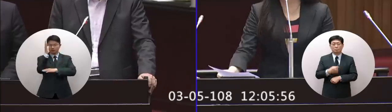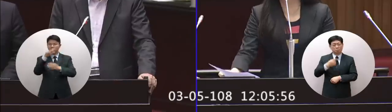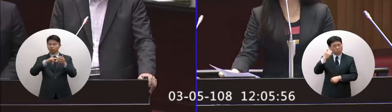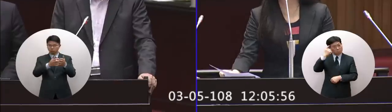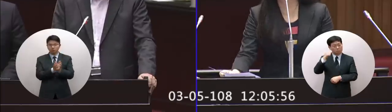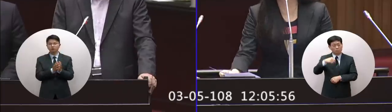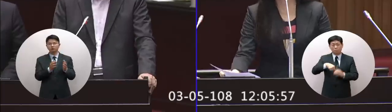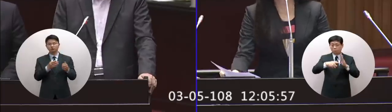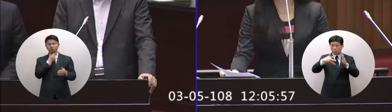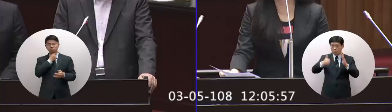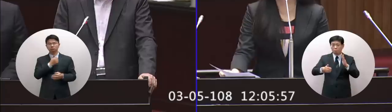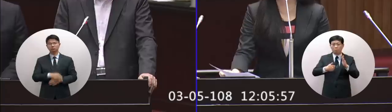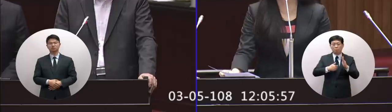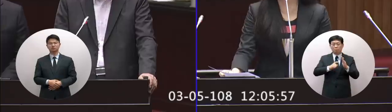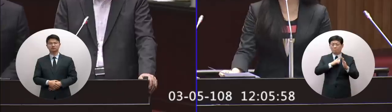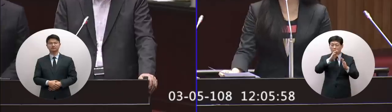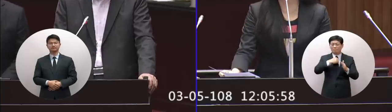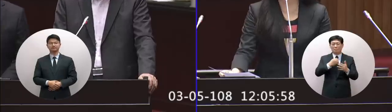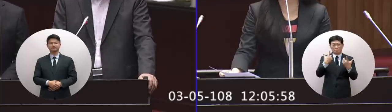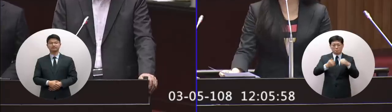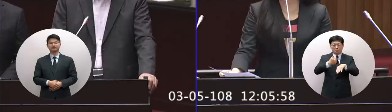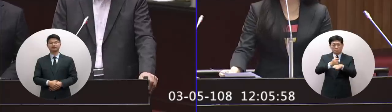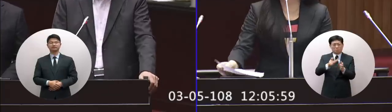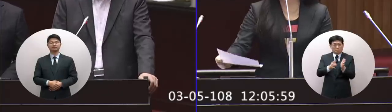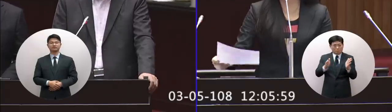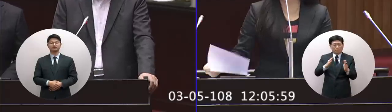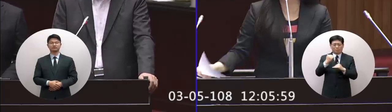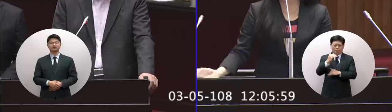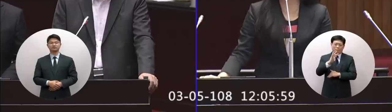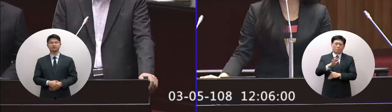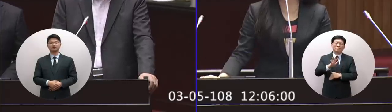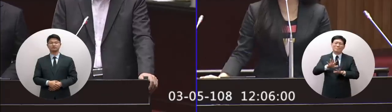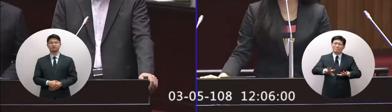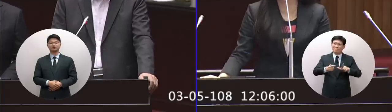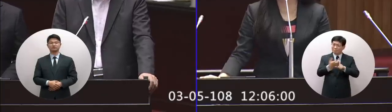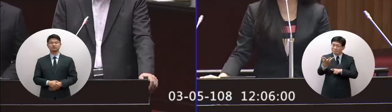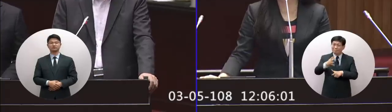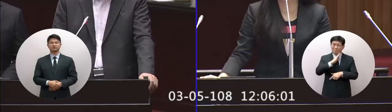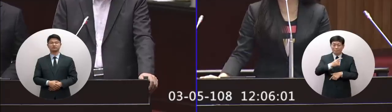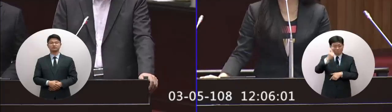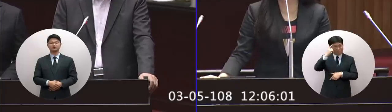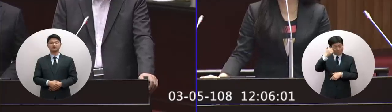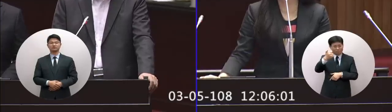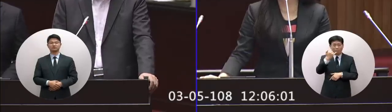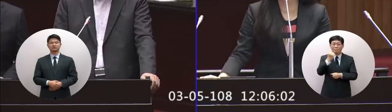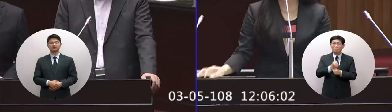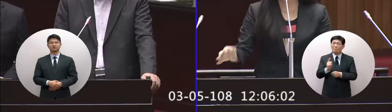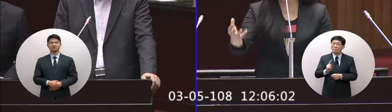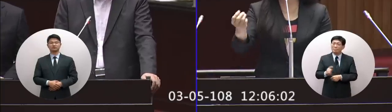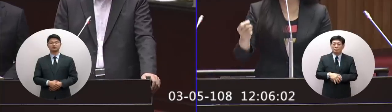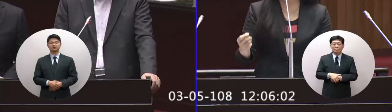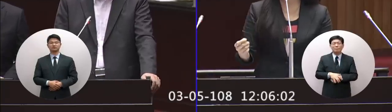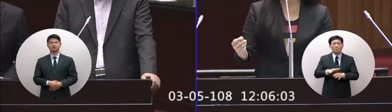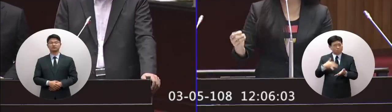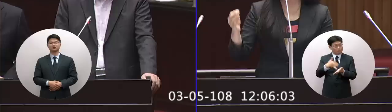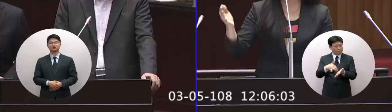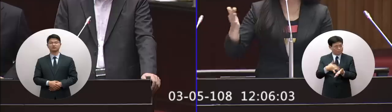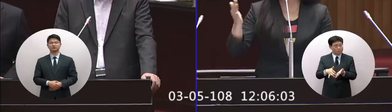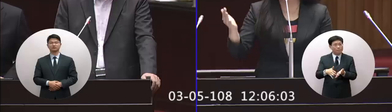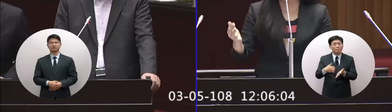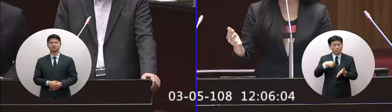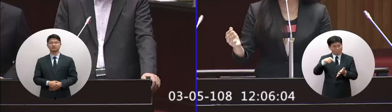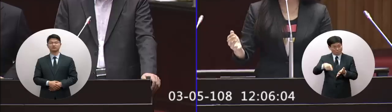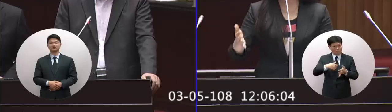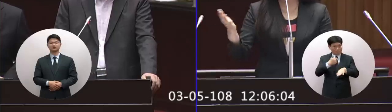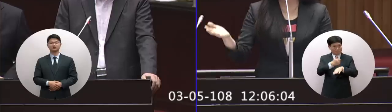我想院长，我们大家任期都有限，好，你今天抛出来叫做50天可以做什么呢？好，那我们就算说，我